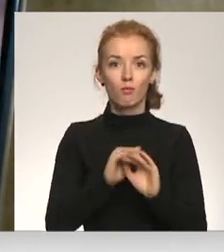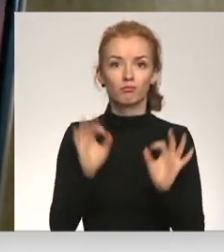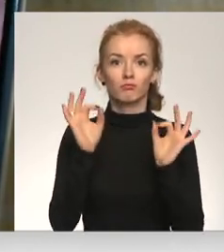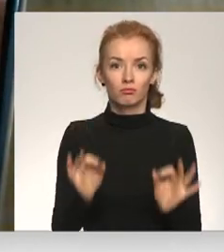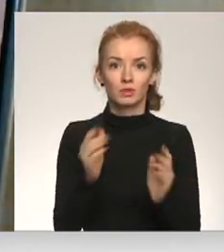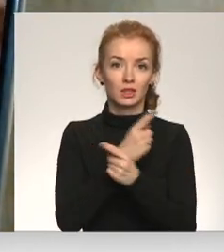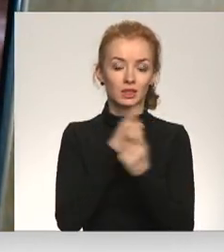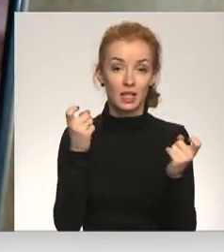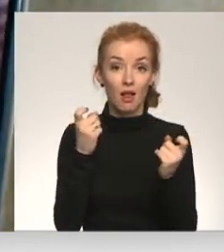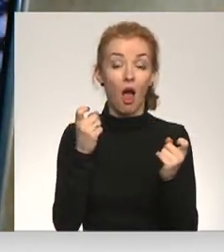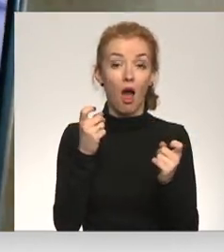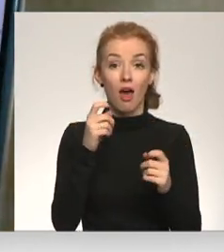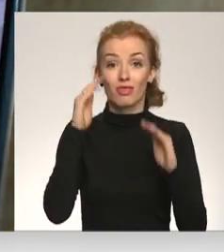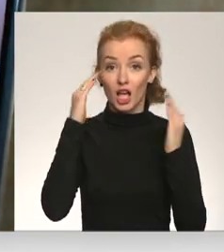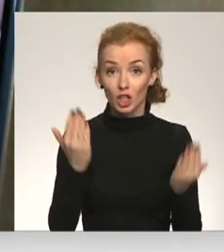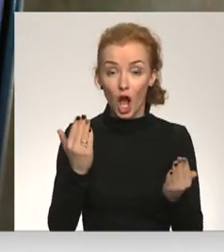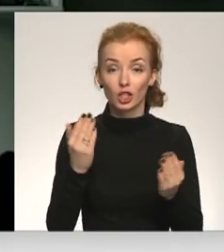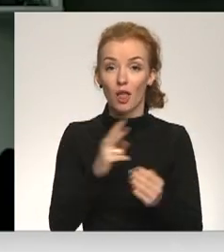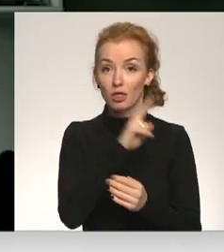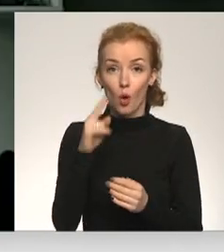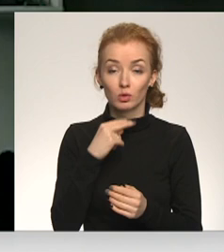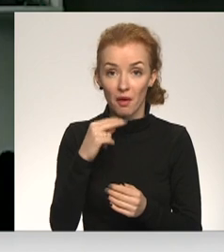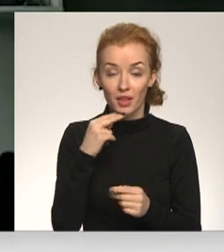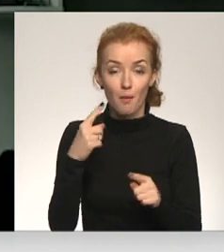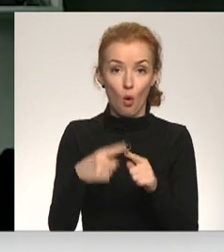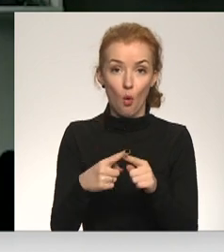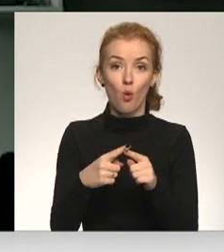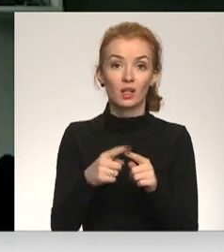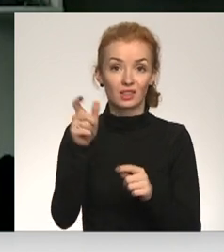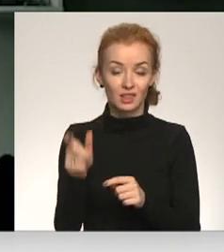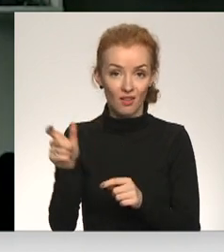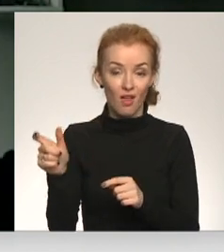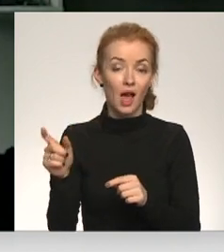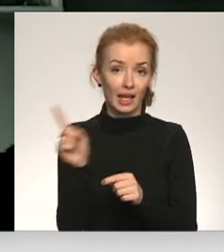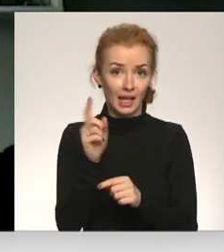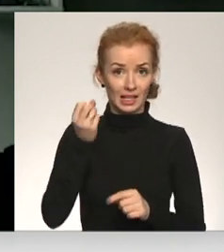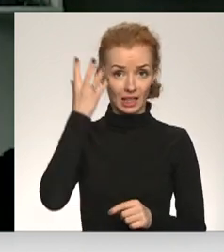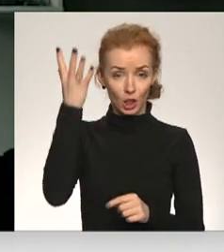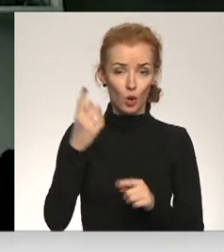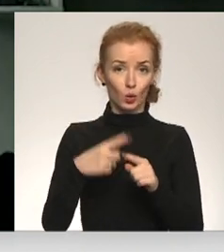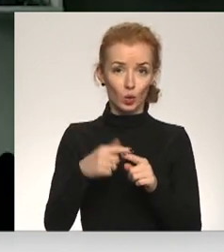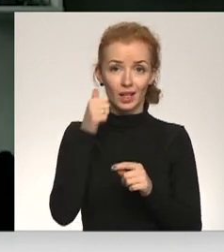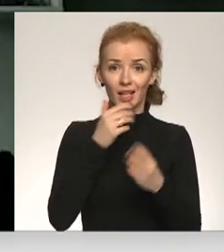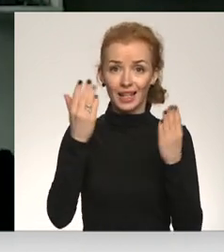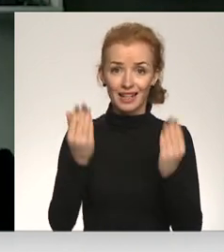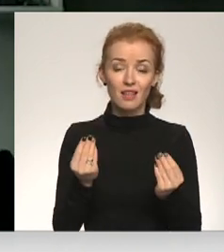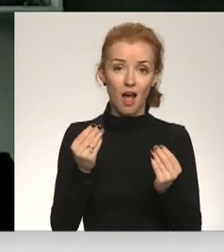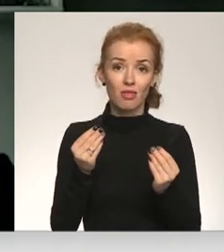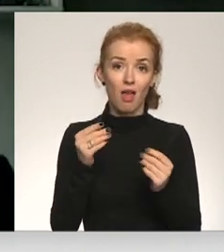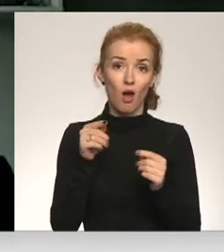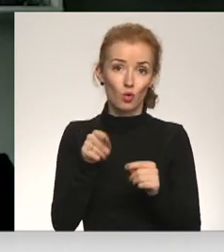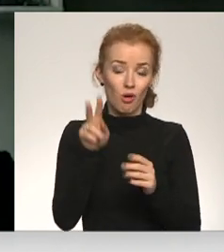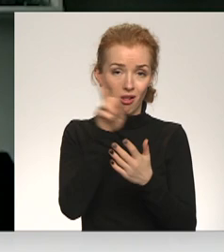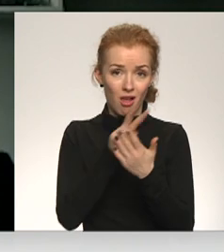tikai nezināšana un neuzmanība, bet arī tas, ka jau cilvēki, kur ir izglītoti un ikdienā ar to nodarbojas, arī tiem jau tas